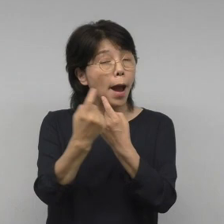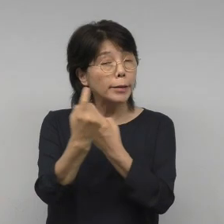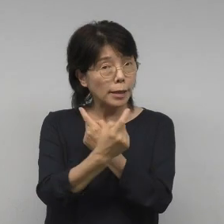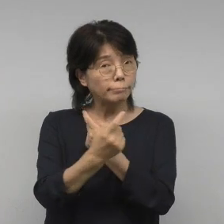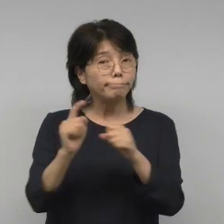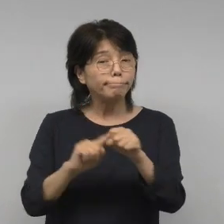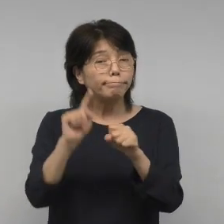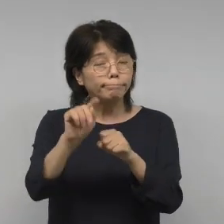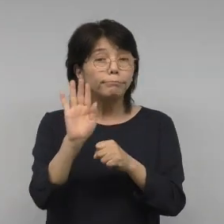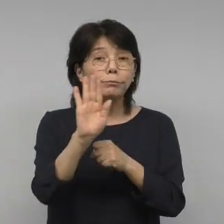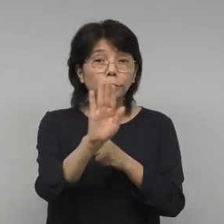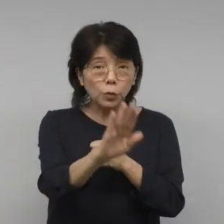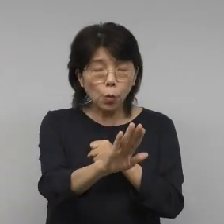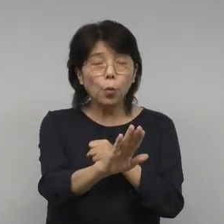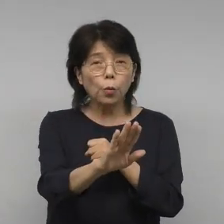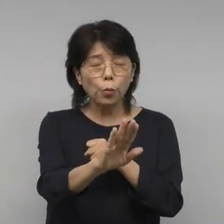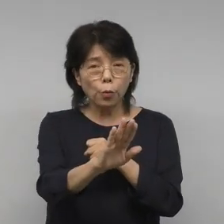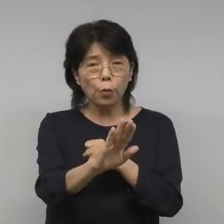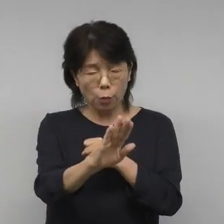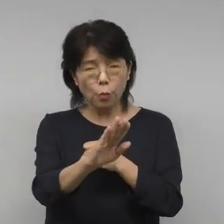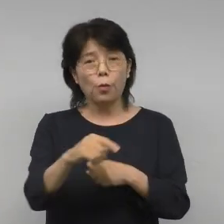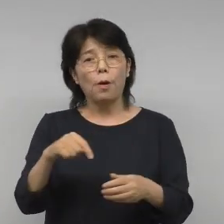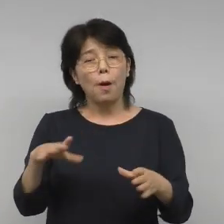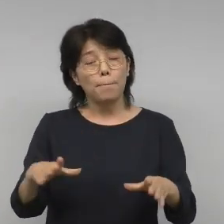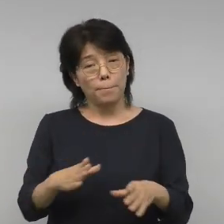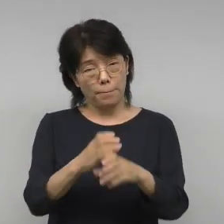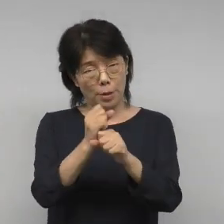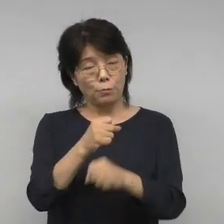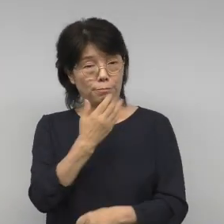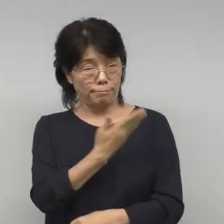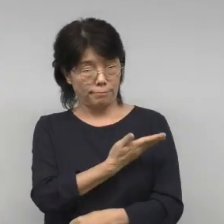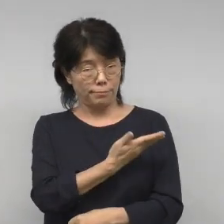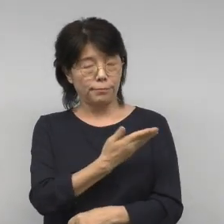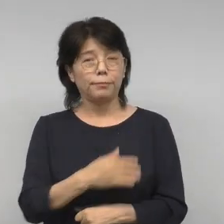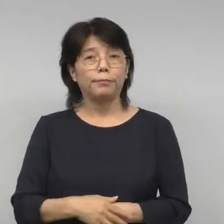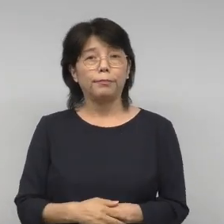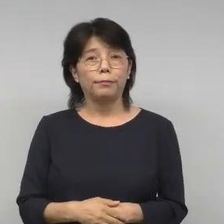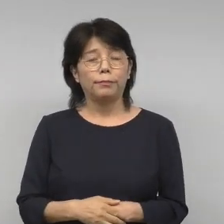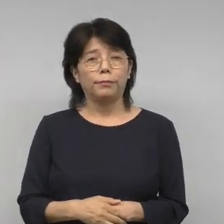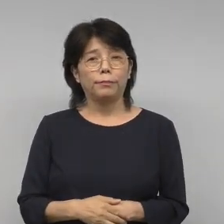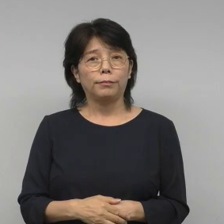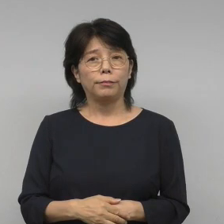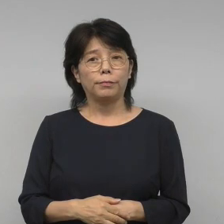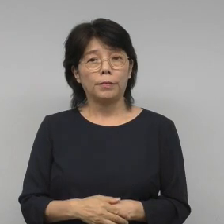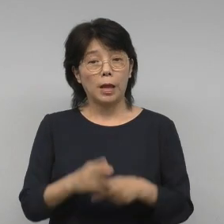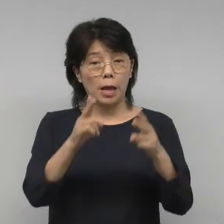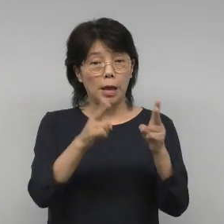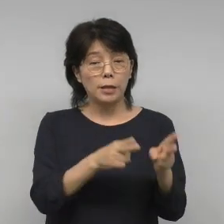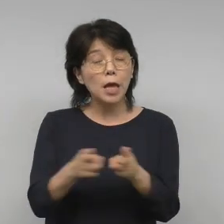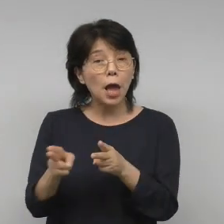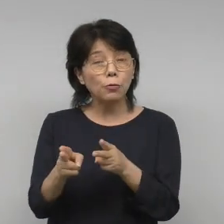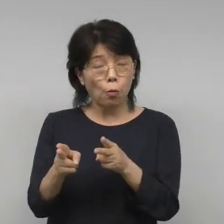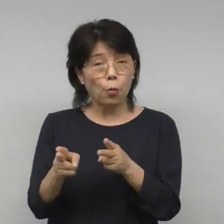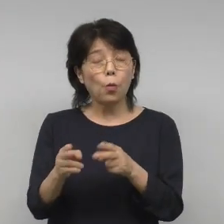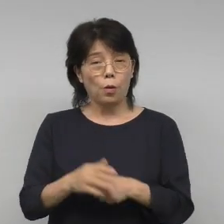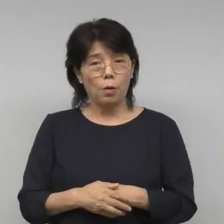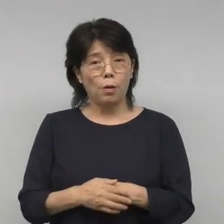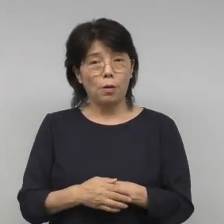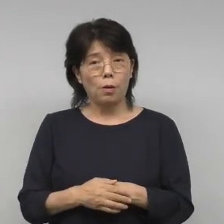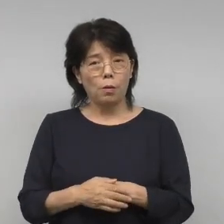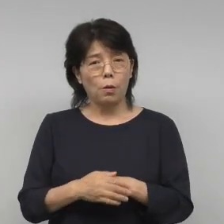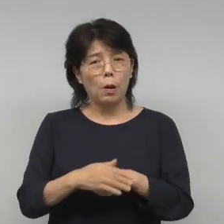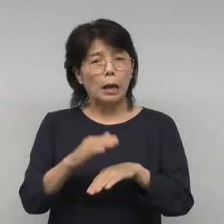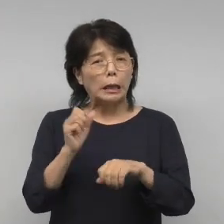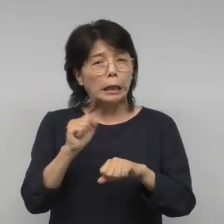っていくと思いますので、改善点についてちょっとまとめてみました。まず制度面につきましては、使用の周